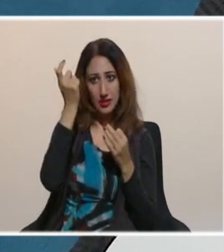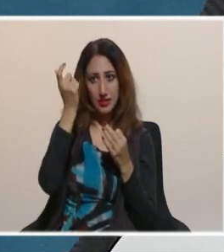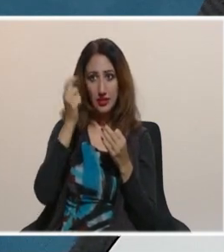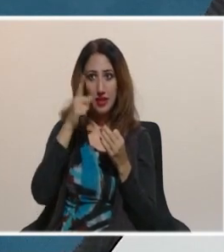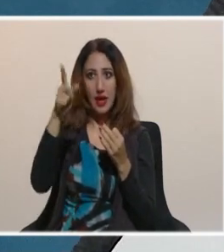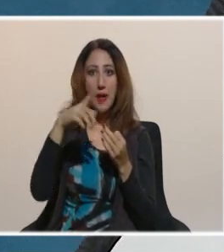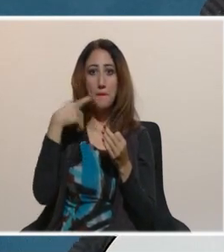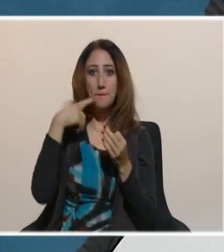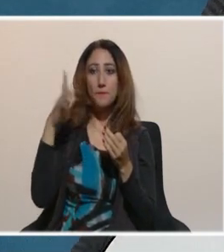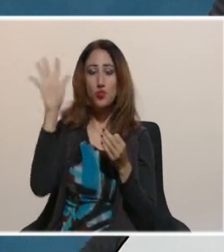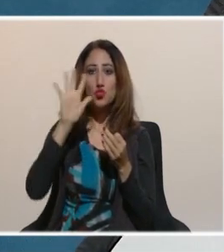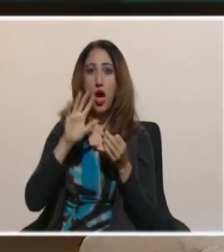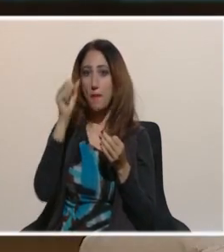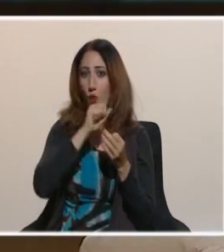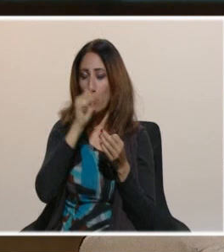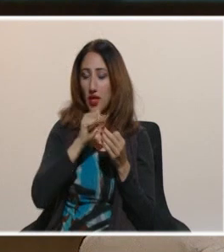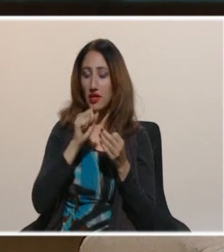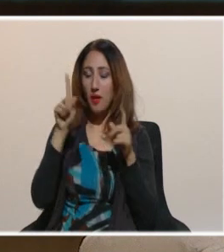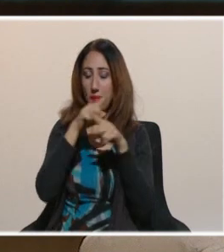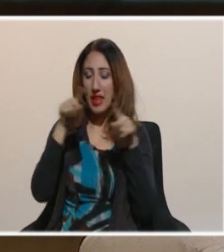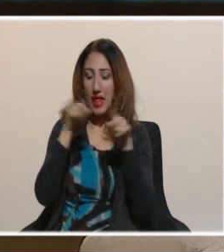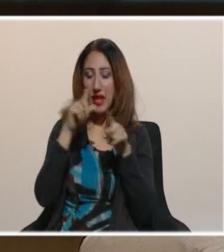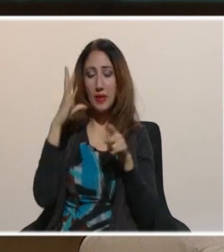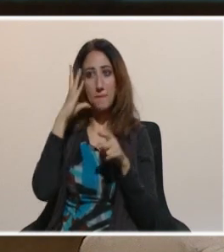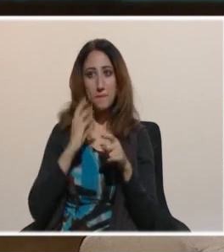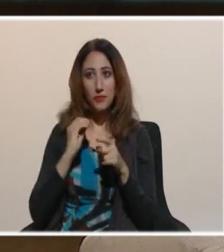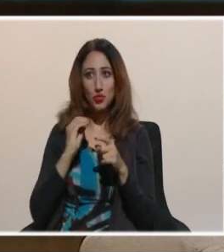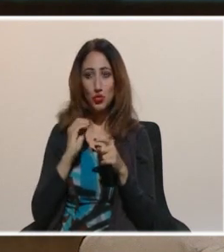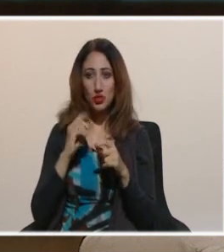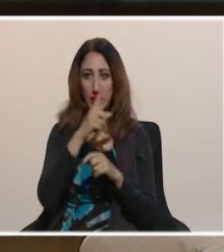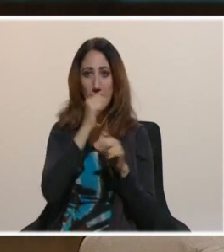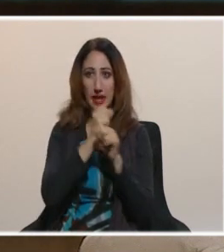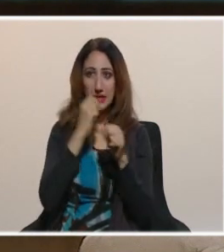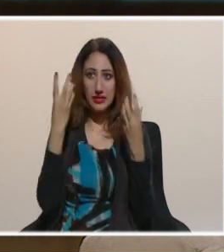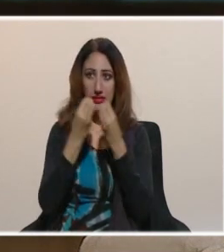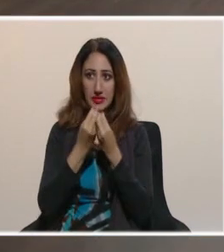ولاد البلد الشعبيين. اظن اول مره الناس تسمع ان اللي كنت اشتغلت مع